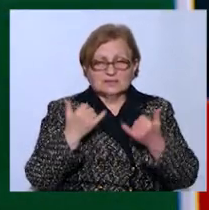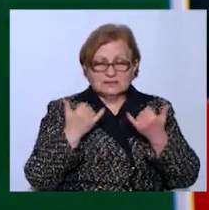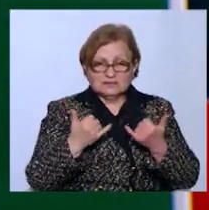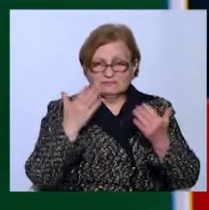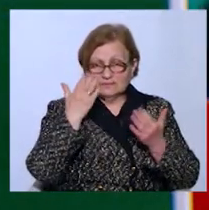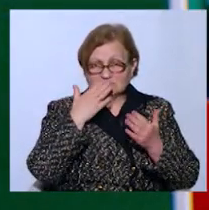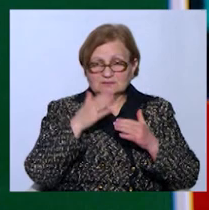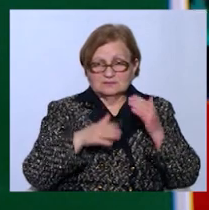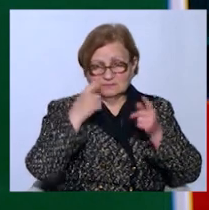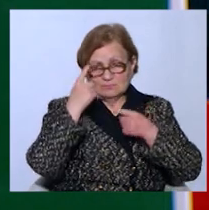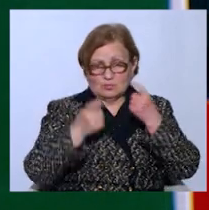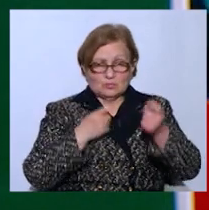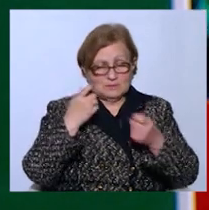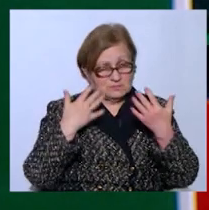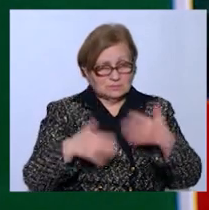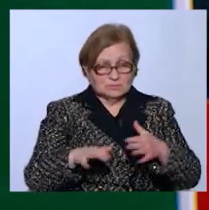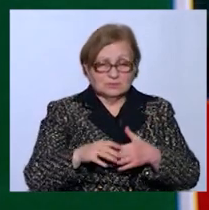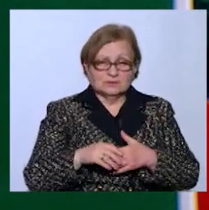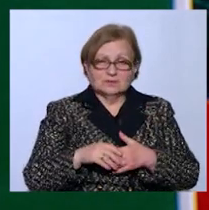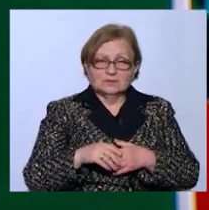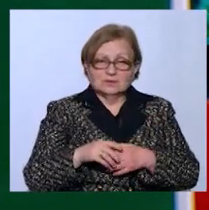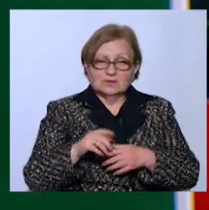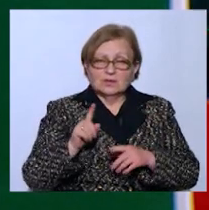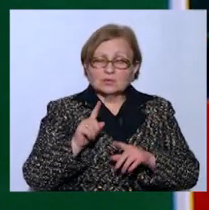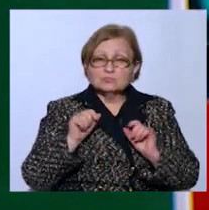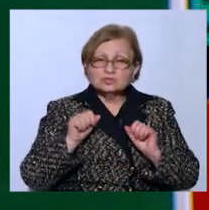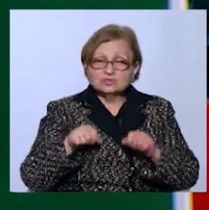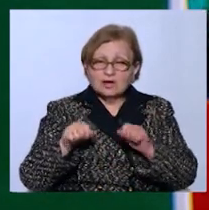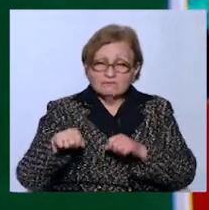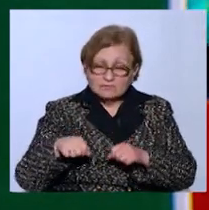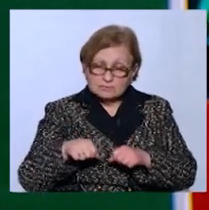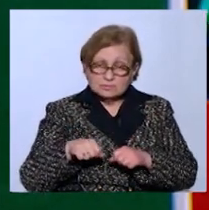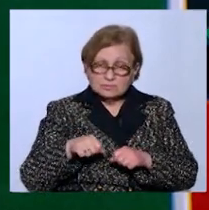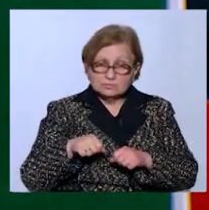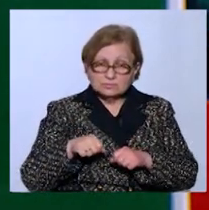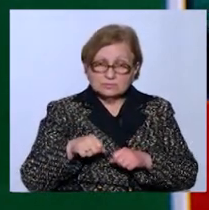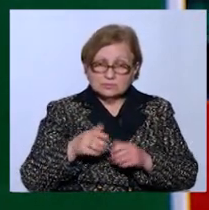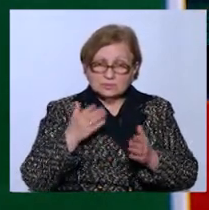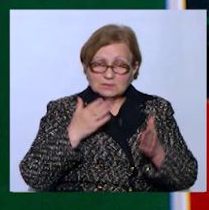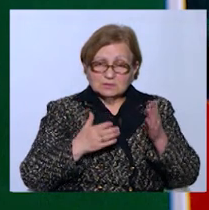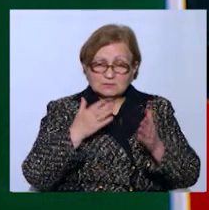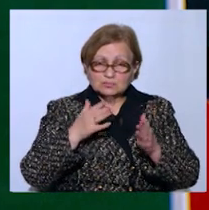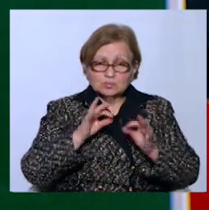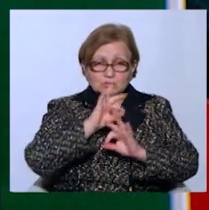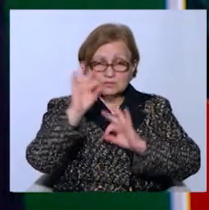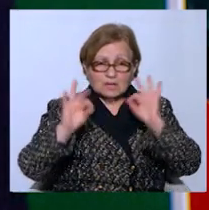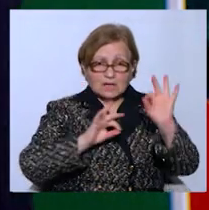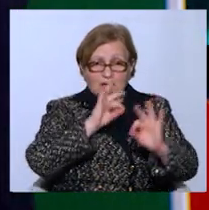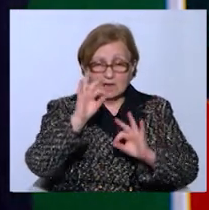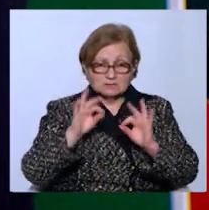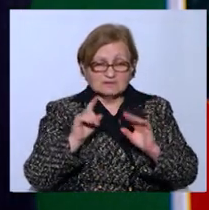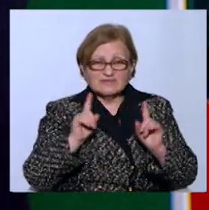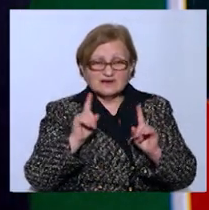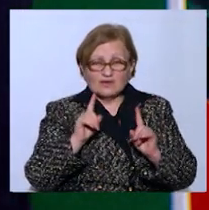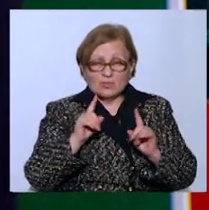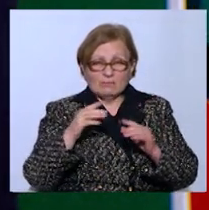ასეთი ინფორმაციული ხასიათის იყო, რომ შეგვეძლოს ჩვენ თუ სამიხაზავენ რაღაც გეომეტრიულ